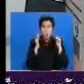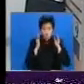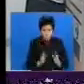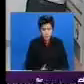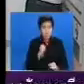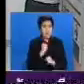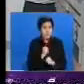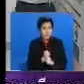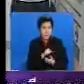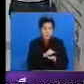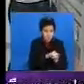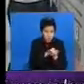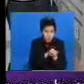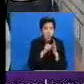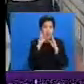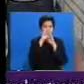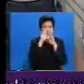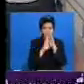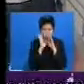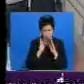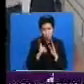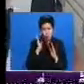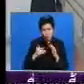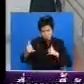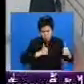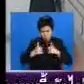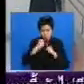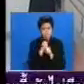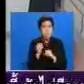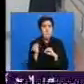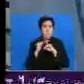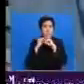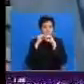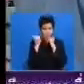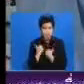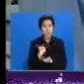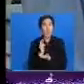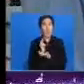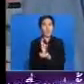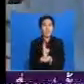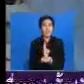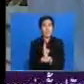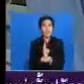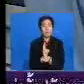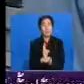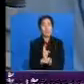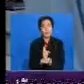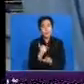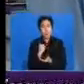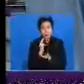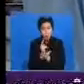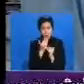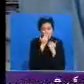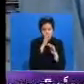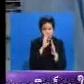บุคลากรและระบบการให้บริการที่ต้องมีคุณภาพมากกว่านี้ครับทั้งนี้ครับไปรษณีไทยมีมีการได้รับรางวัลนะฮะในช่วงที่ผ่านมารับรางวัลขน